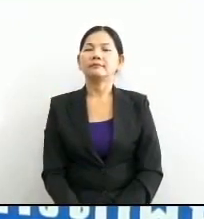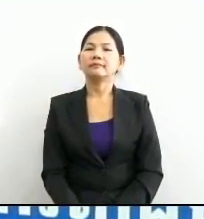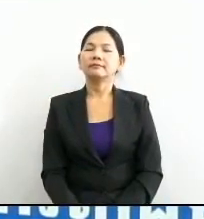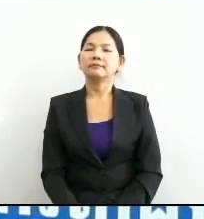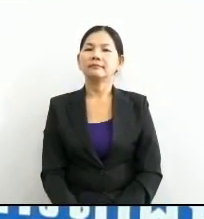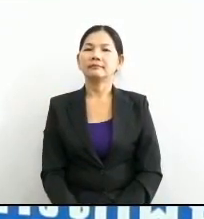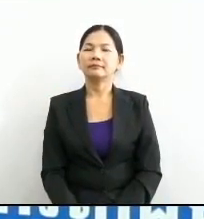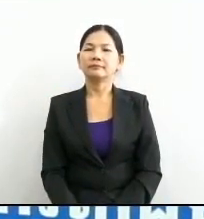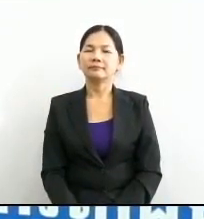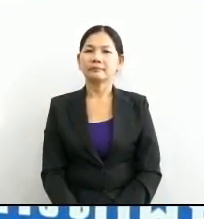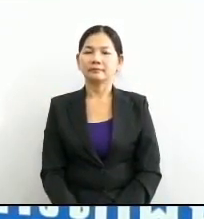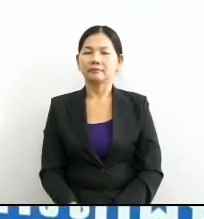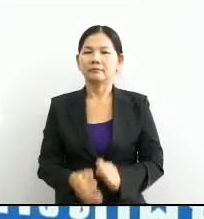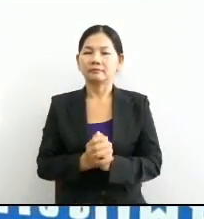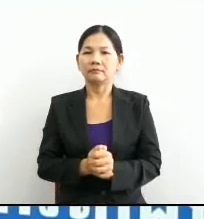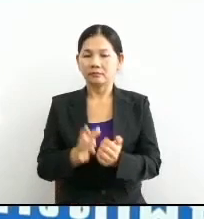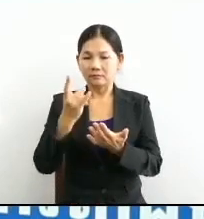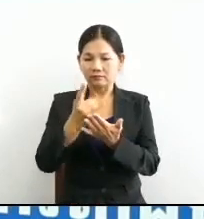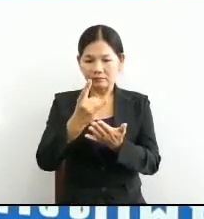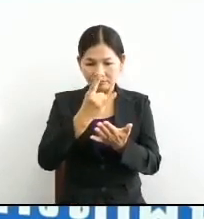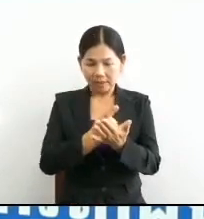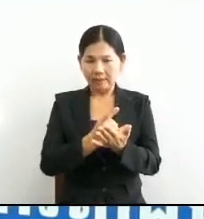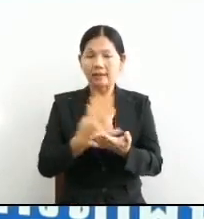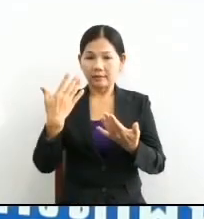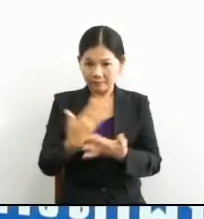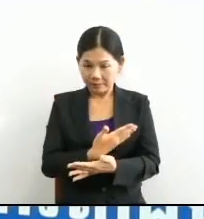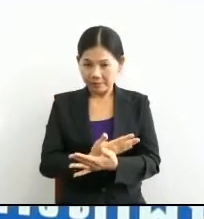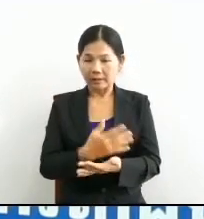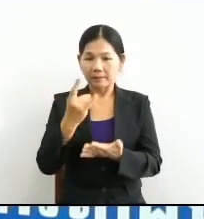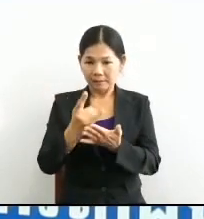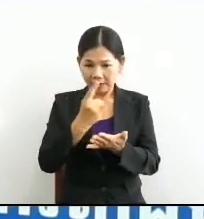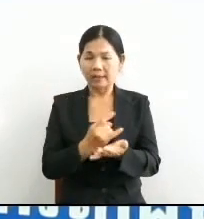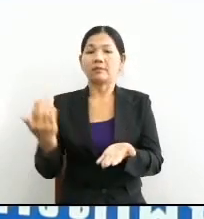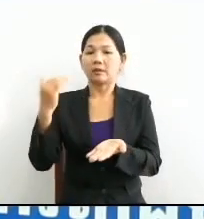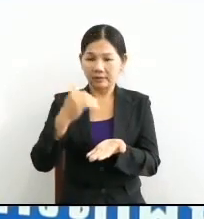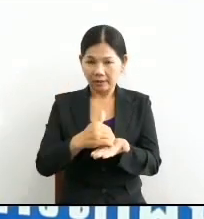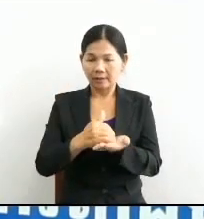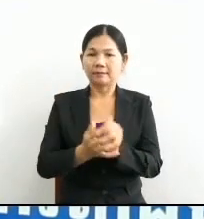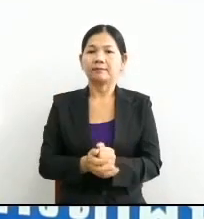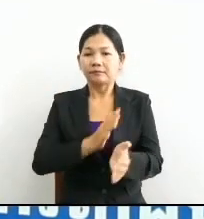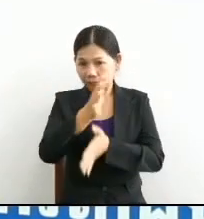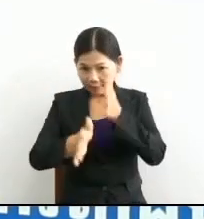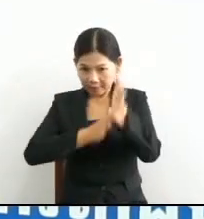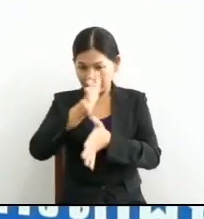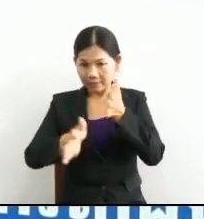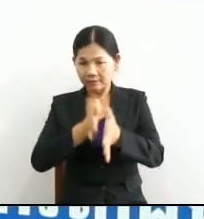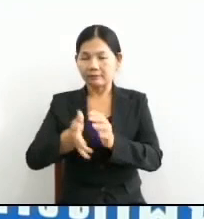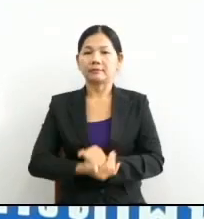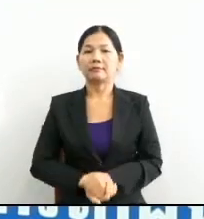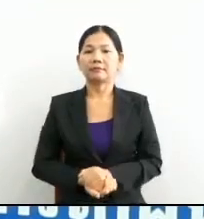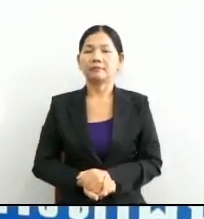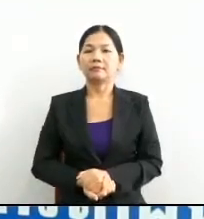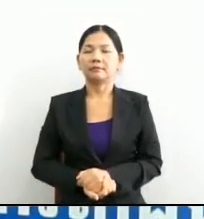chân là lấy nhưng vơ mà mê riêng nhưng với những ăn cho mùi nè cổ xa đám chẳng ạ khi mà đòn tiền nè con nè ăn chân